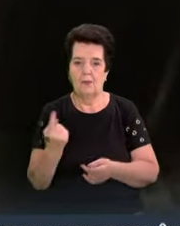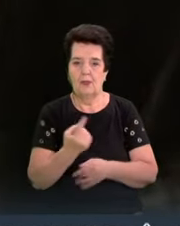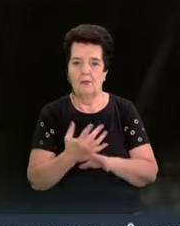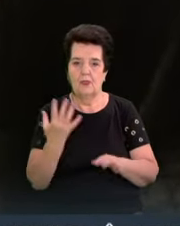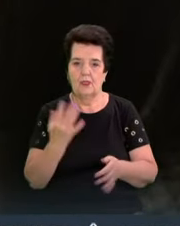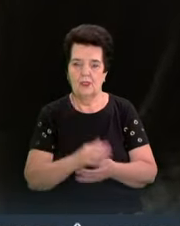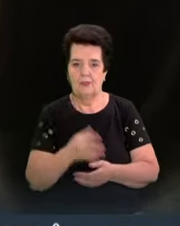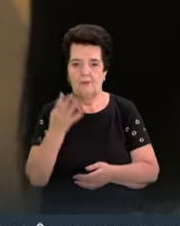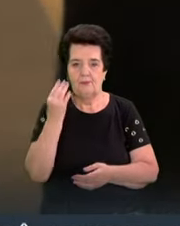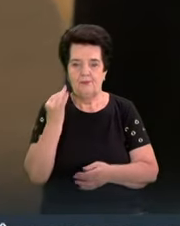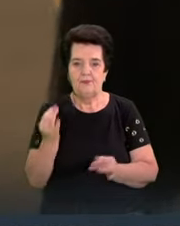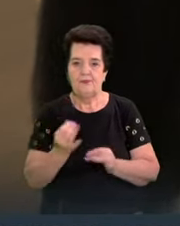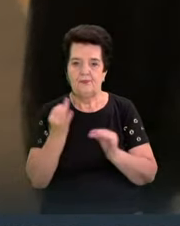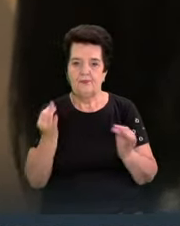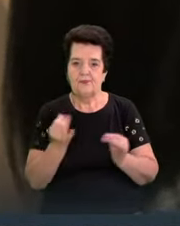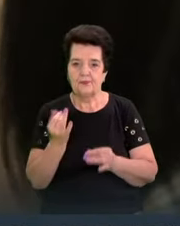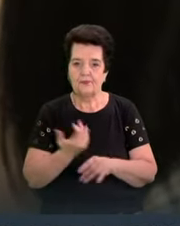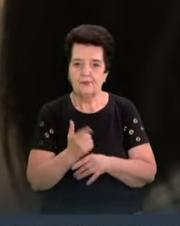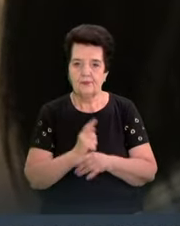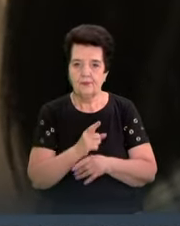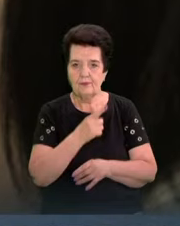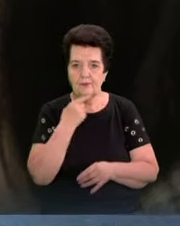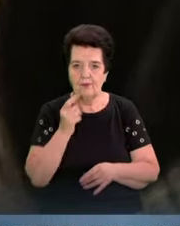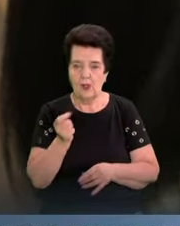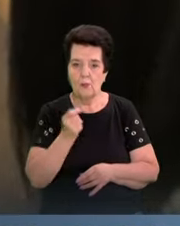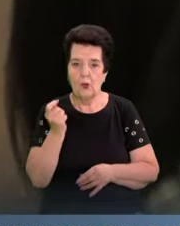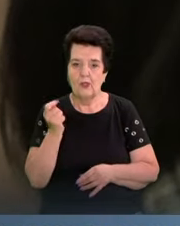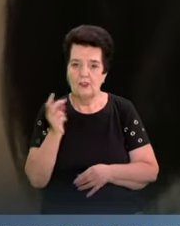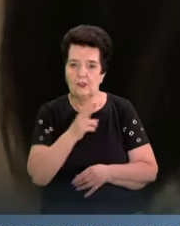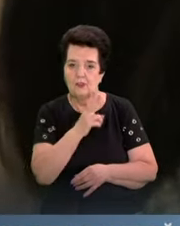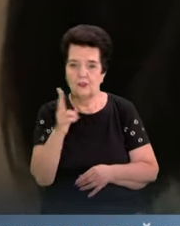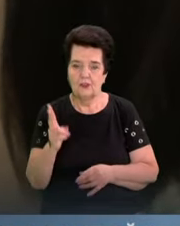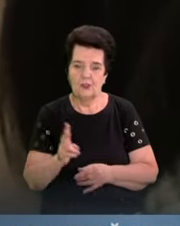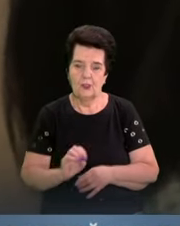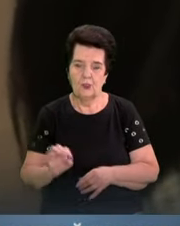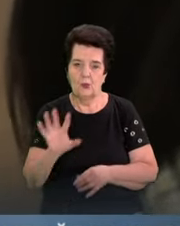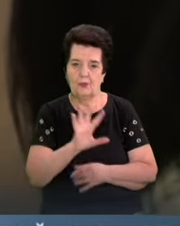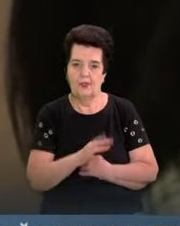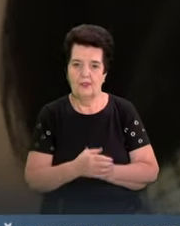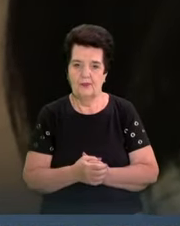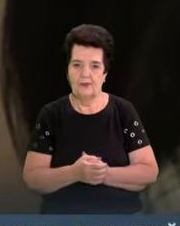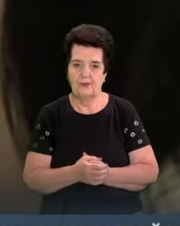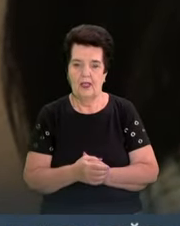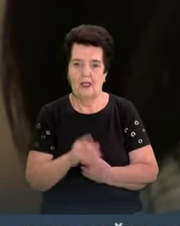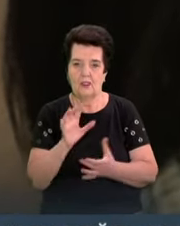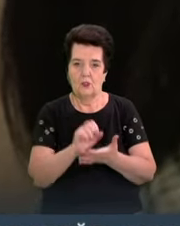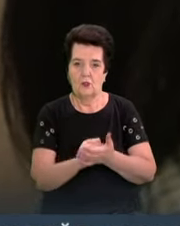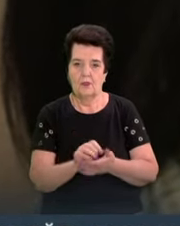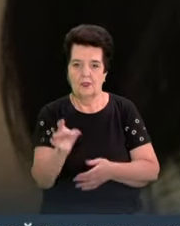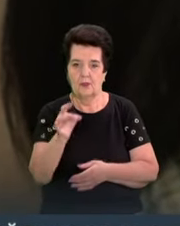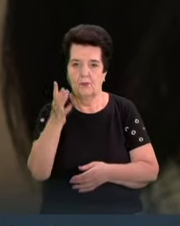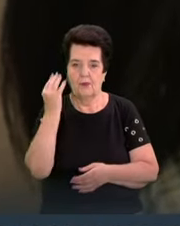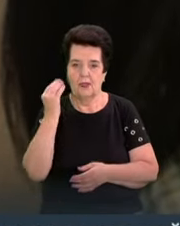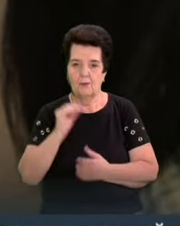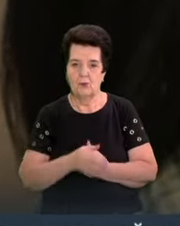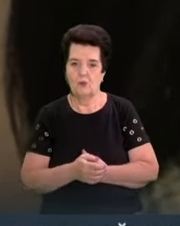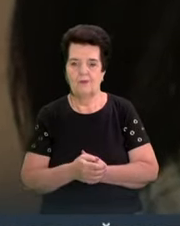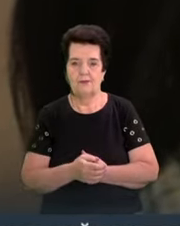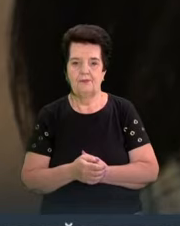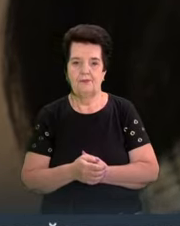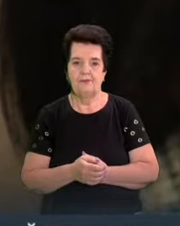pe moldovenii interesează foarte mult care sunt politicienii europeni care se ocupă de Republica Moldova și